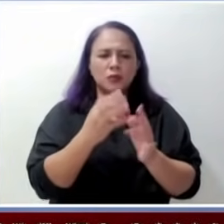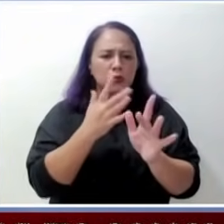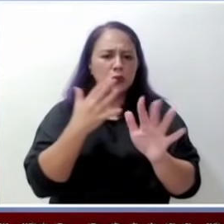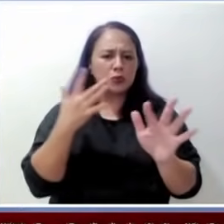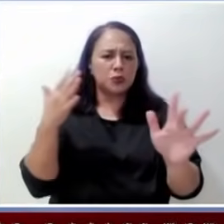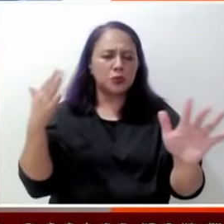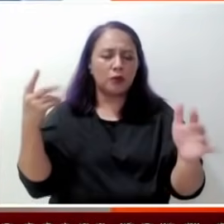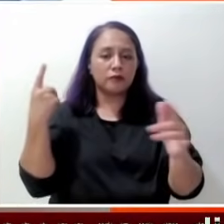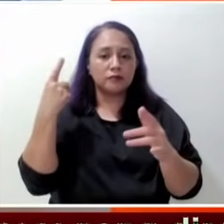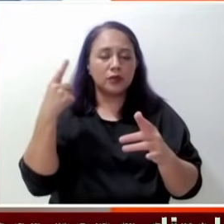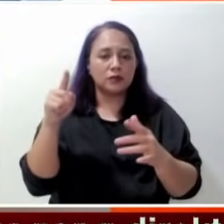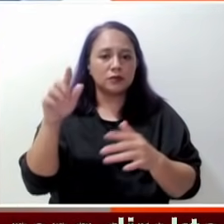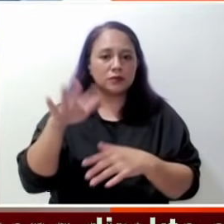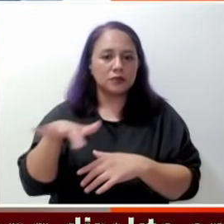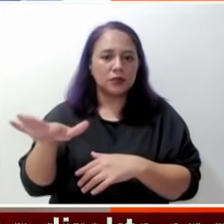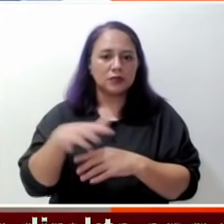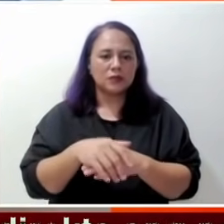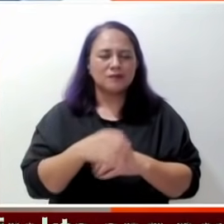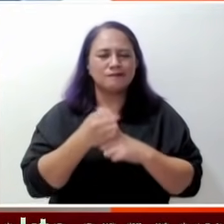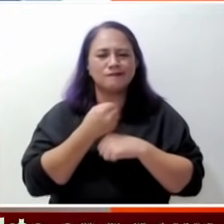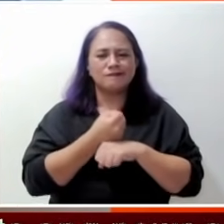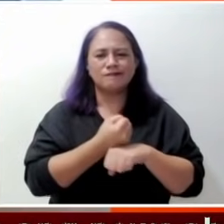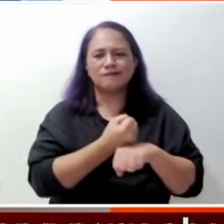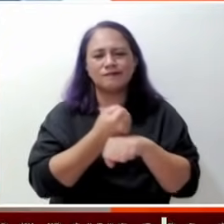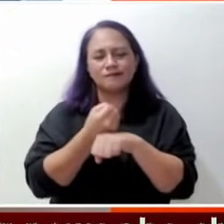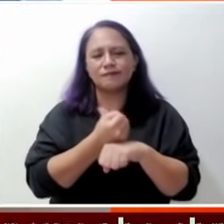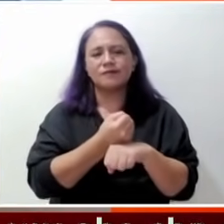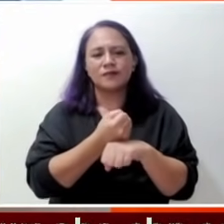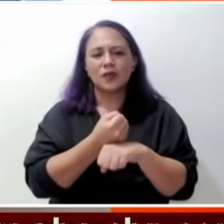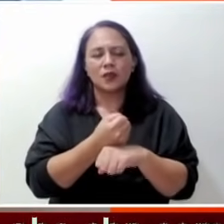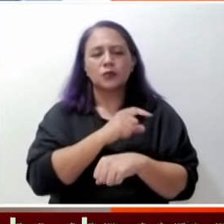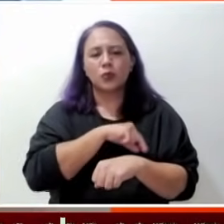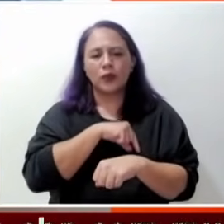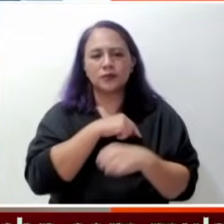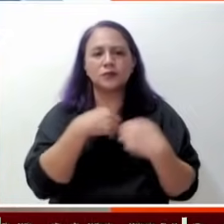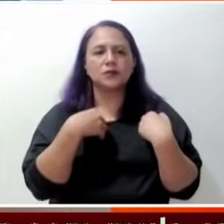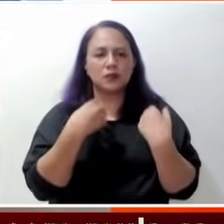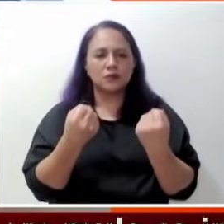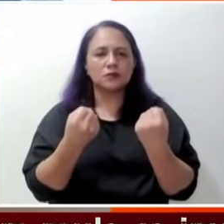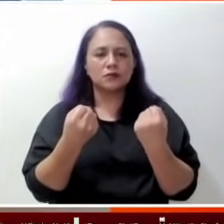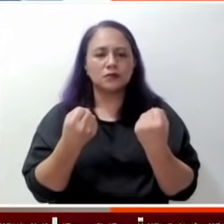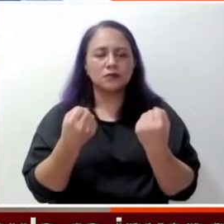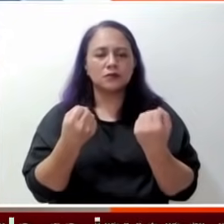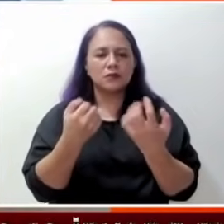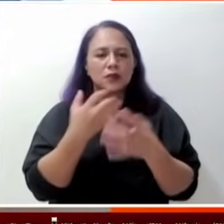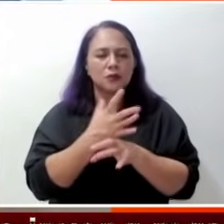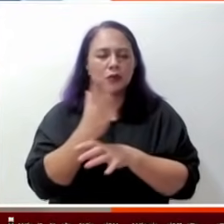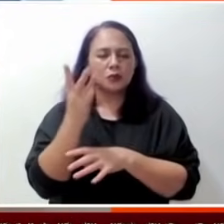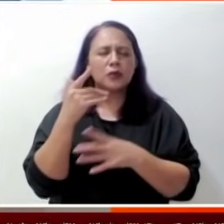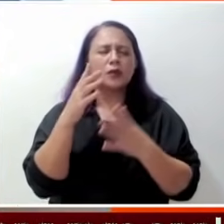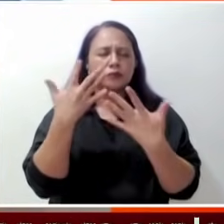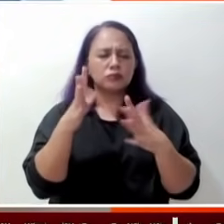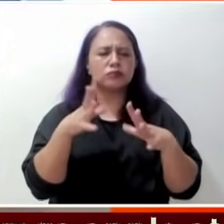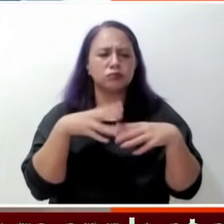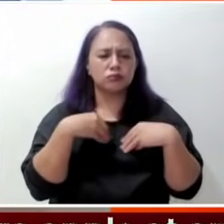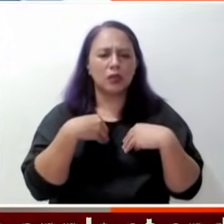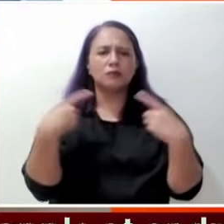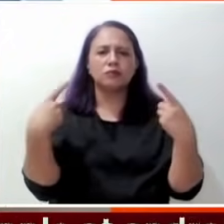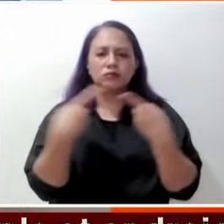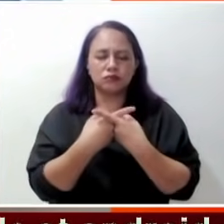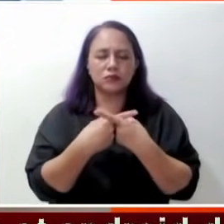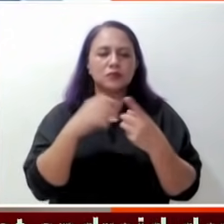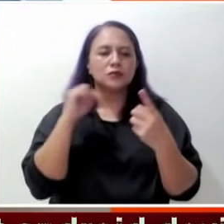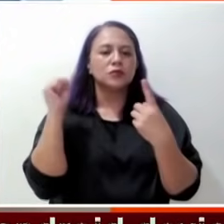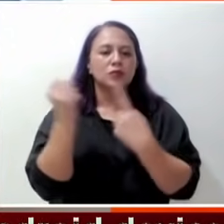espasyo. Sacrifice na po ang quality healthcare. And we admit there are some complicated cases that